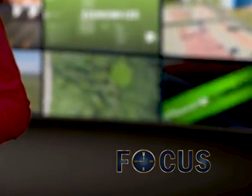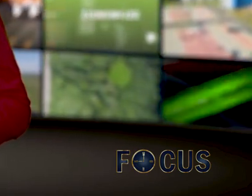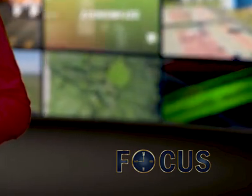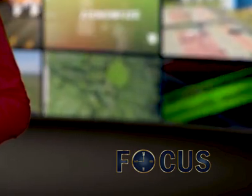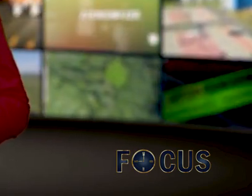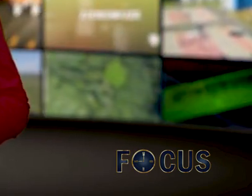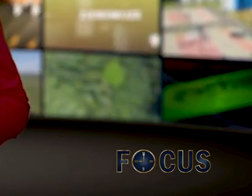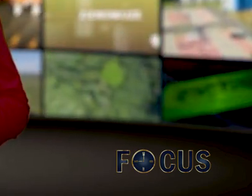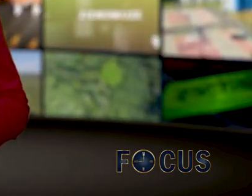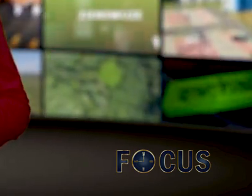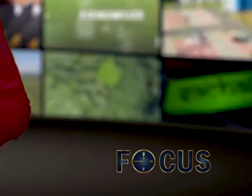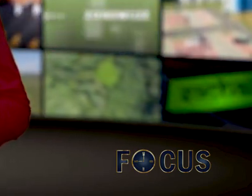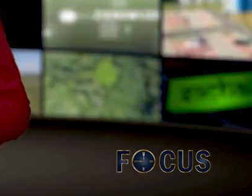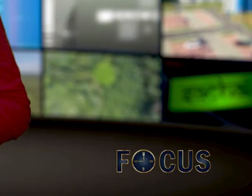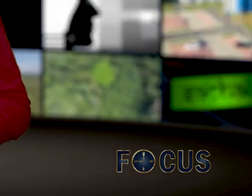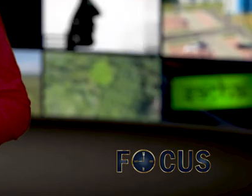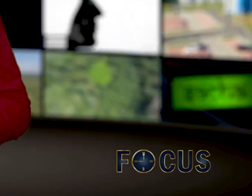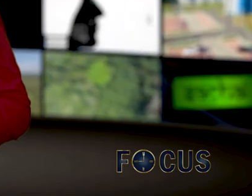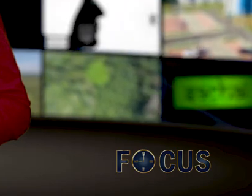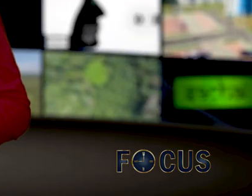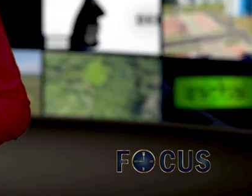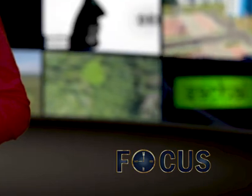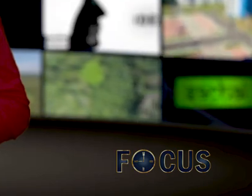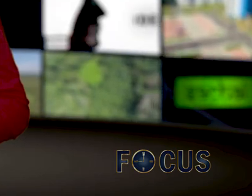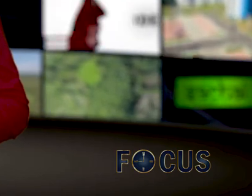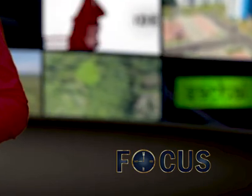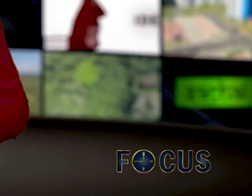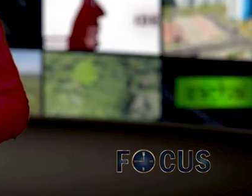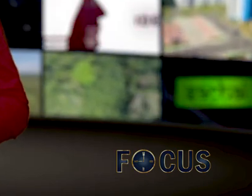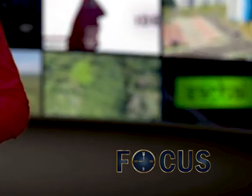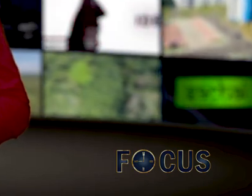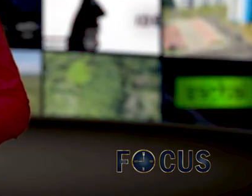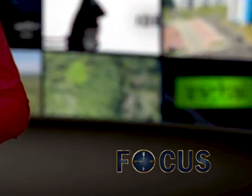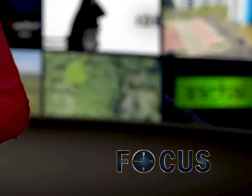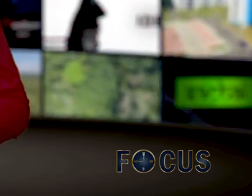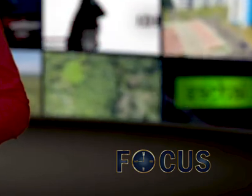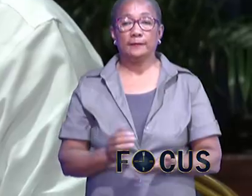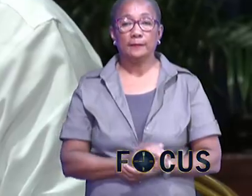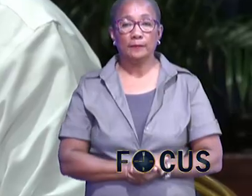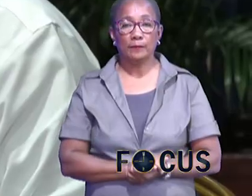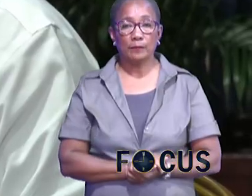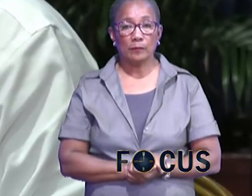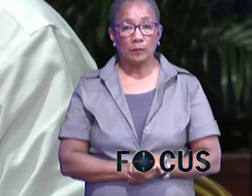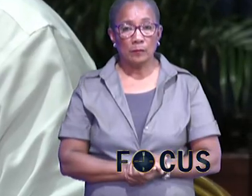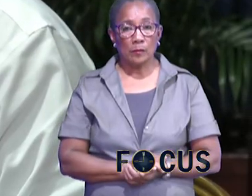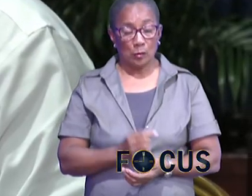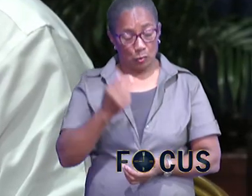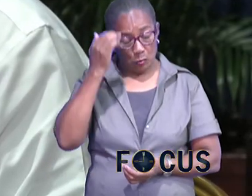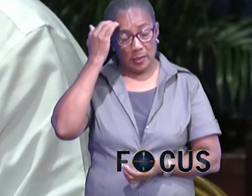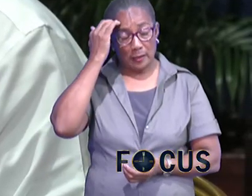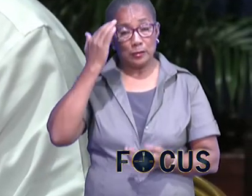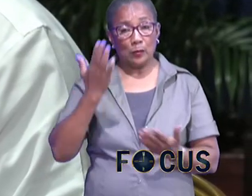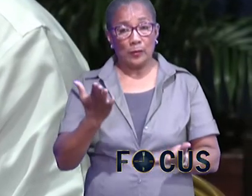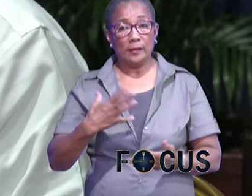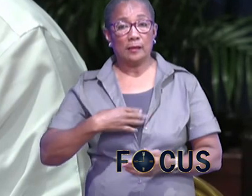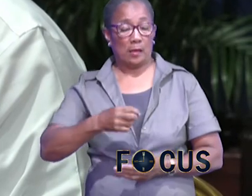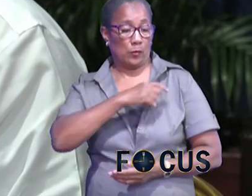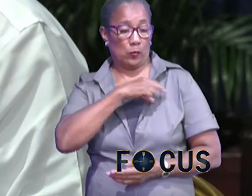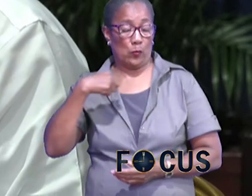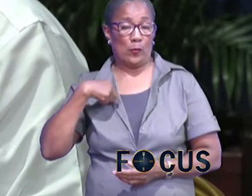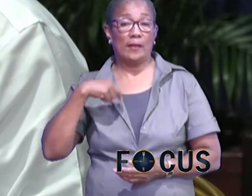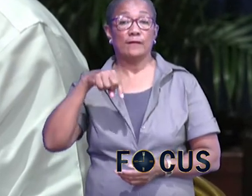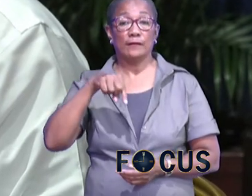gekomen. Tijdens de COVID-19 persconferentie werd de volgende informatie verschaft. Zoals u al weet, hebben we